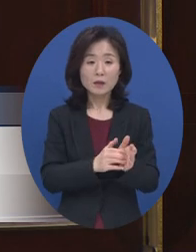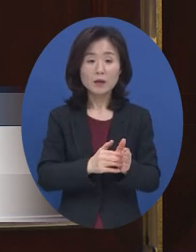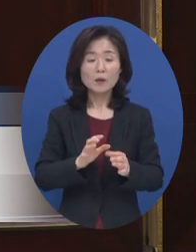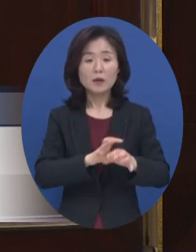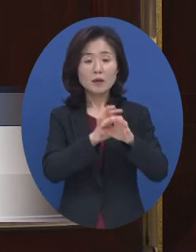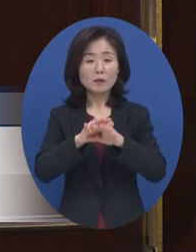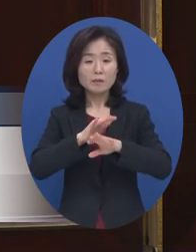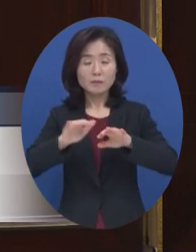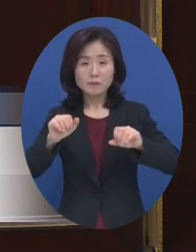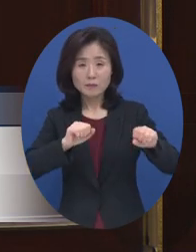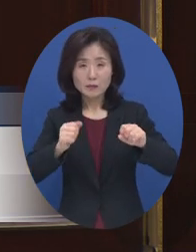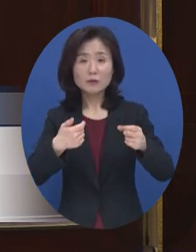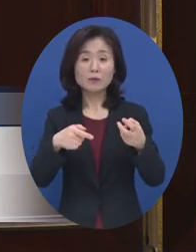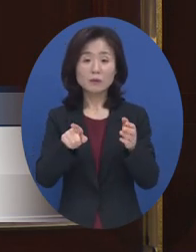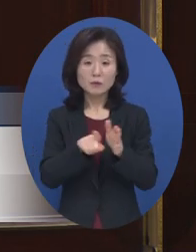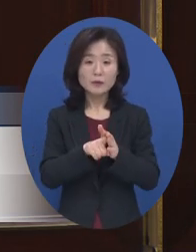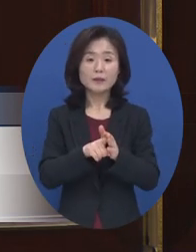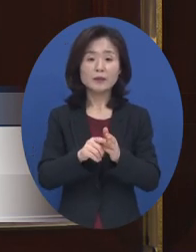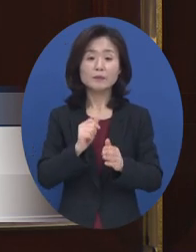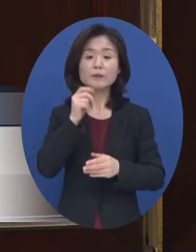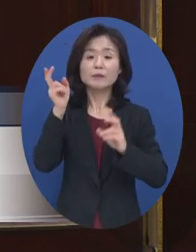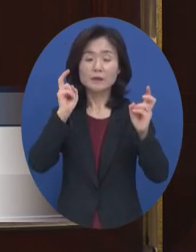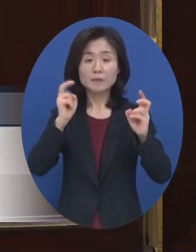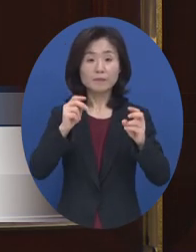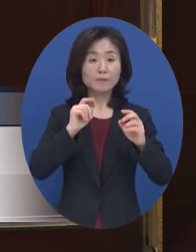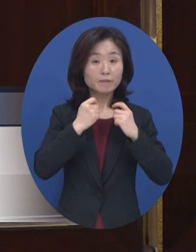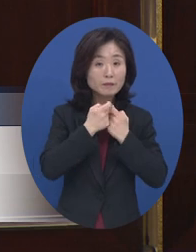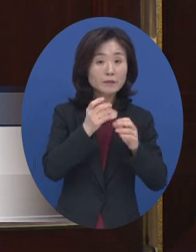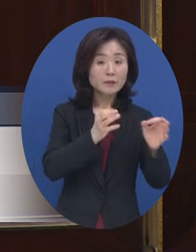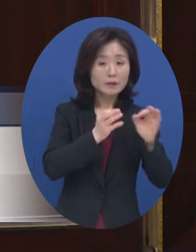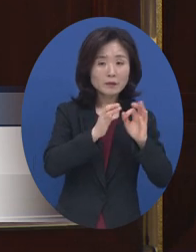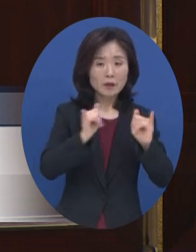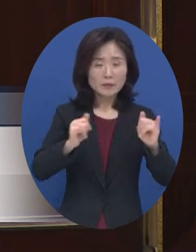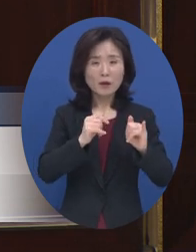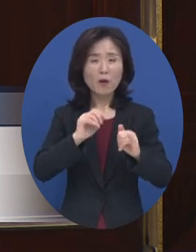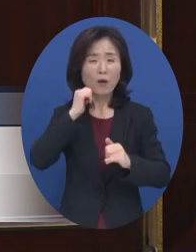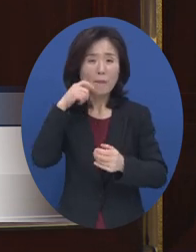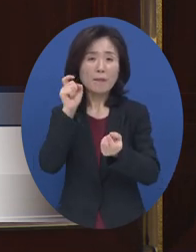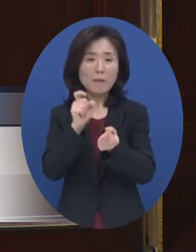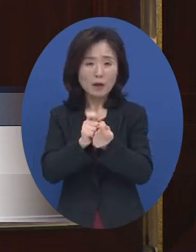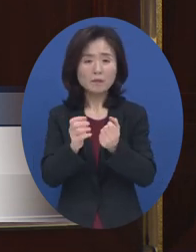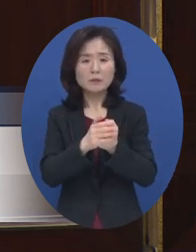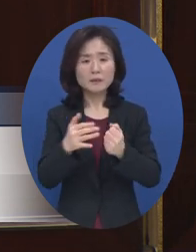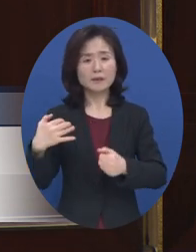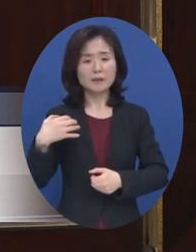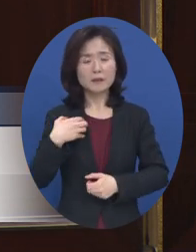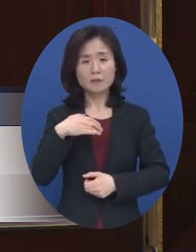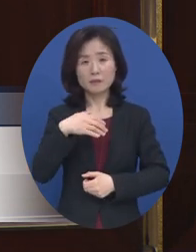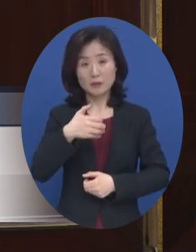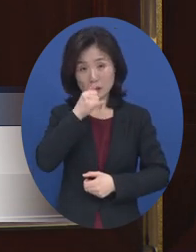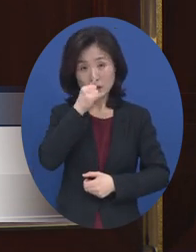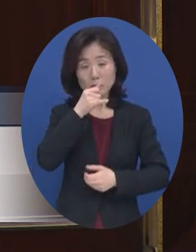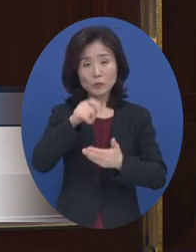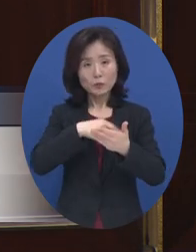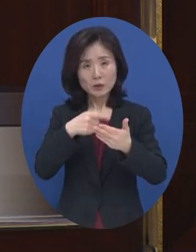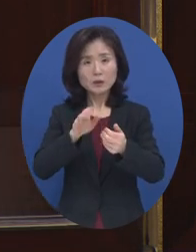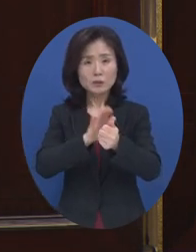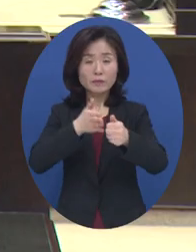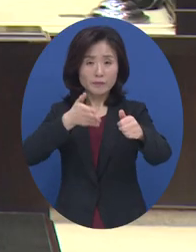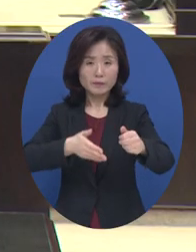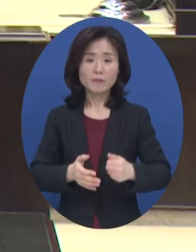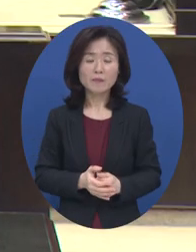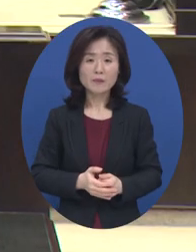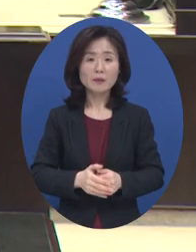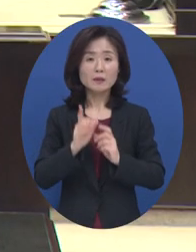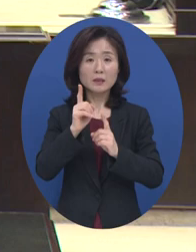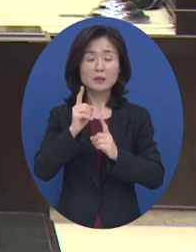대응을 위해 소상공인과 자영업자들이 희생이 있는 만큼 책임있는 보상과 지원 부탁드립니다